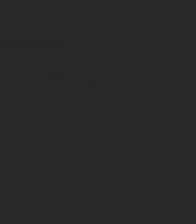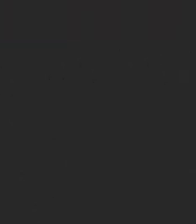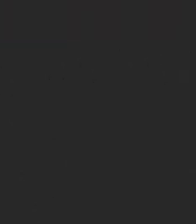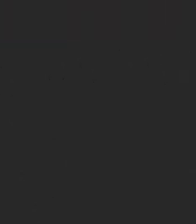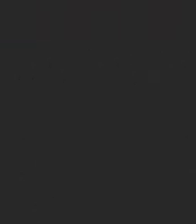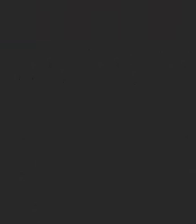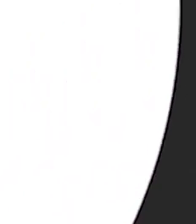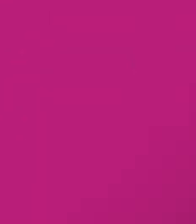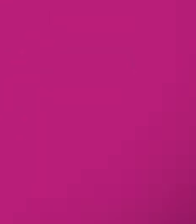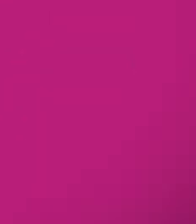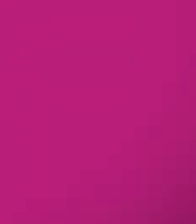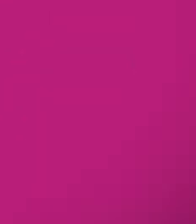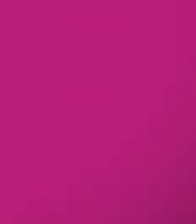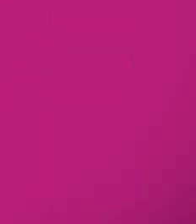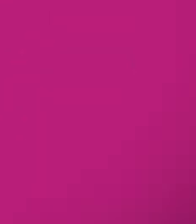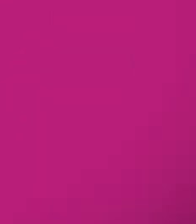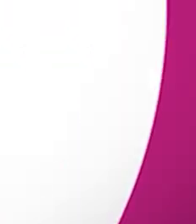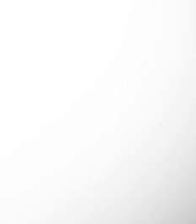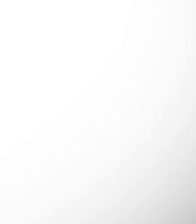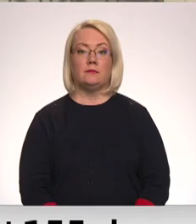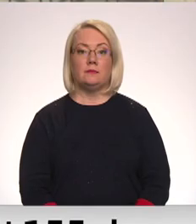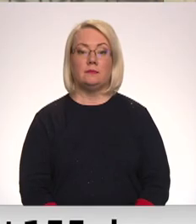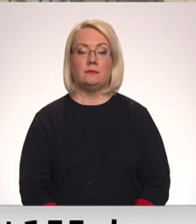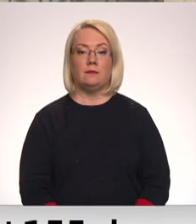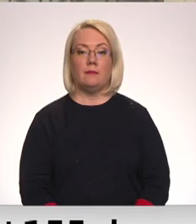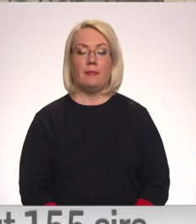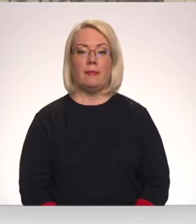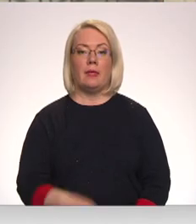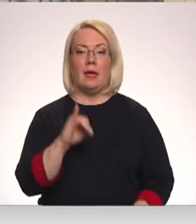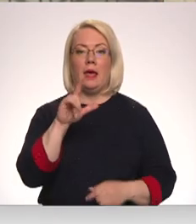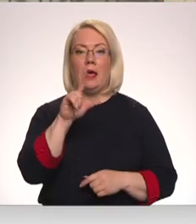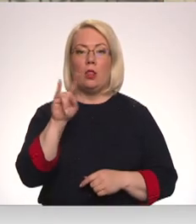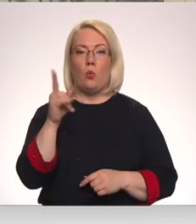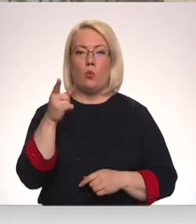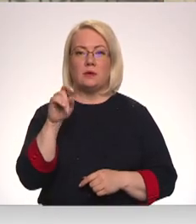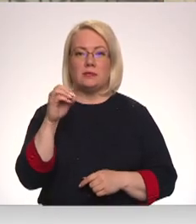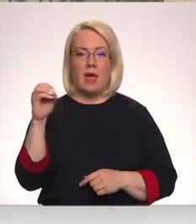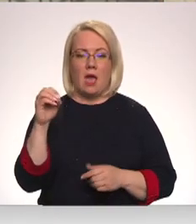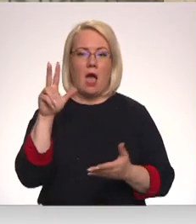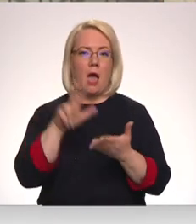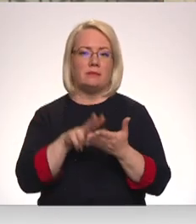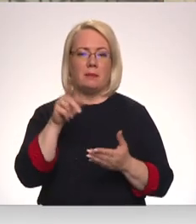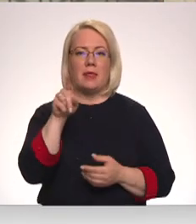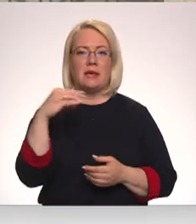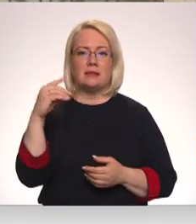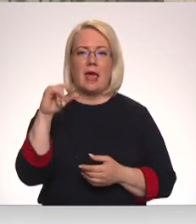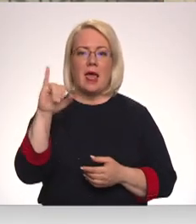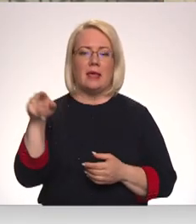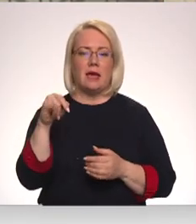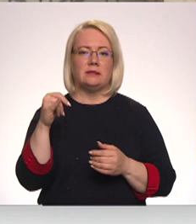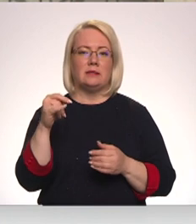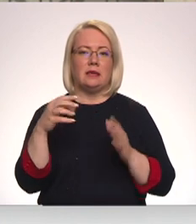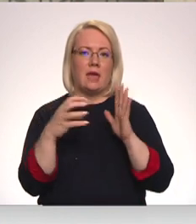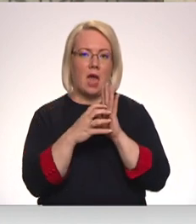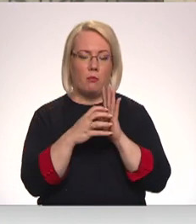Re, viss ēters ir te! Ilūkstē šodien tika apstiprināts Sēlijas ģerbonis.